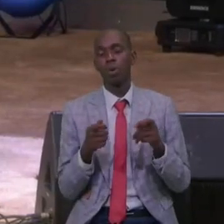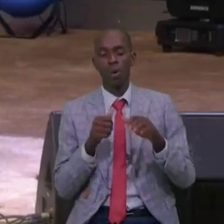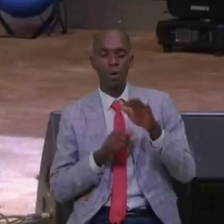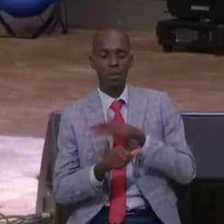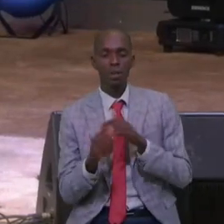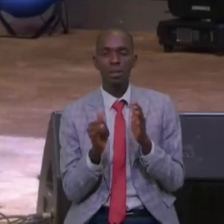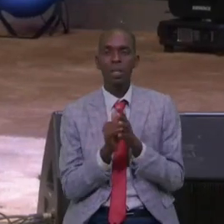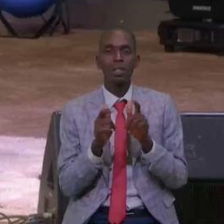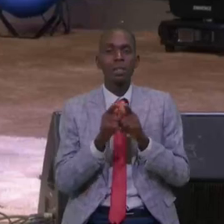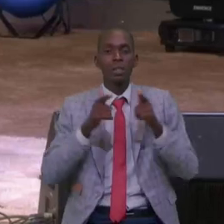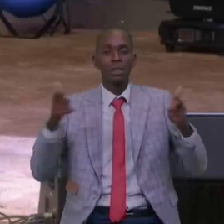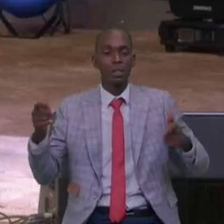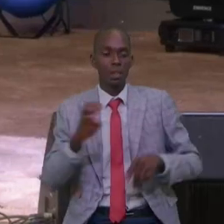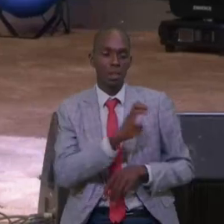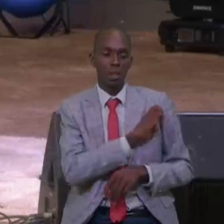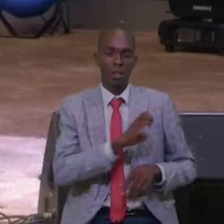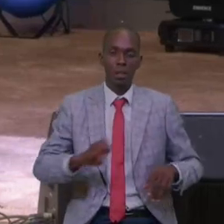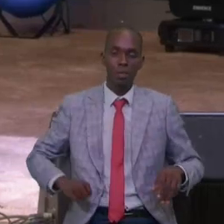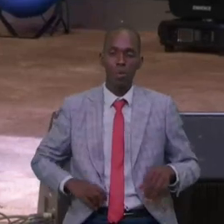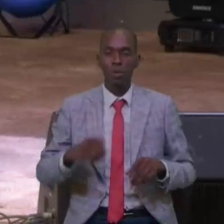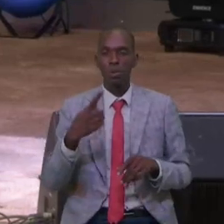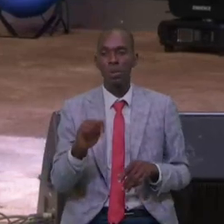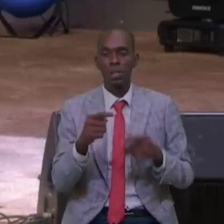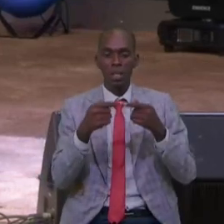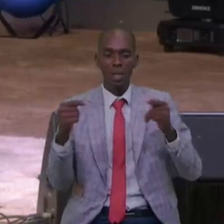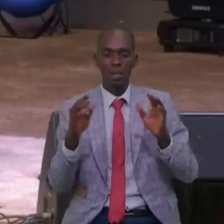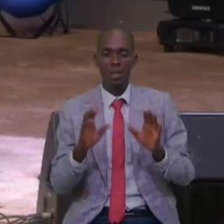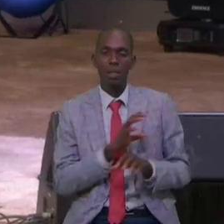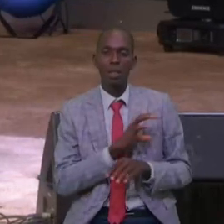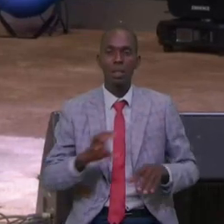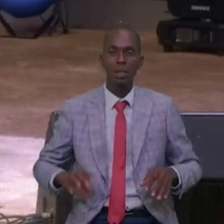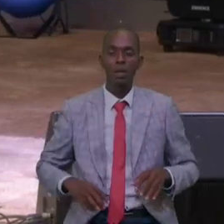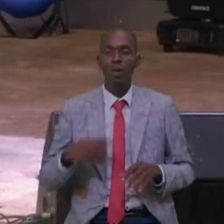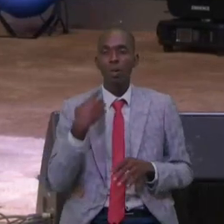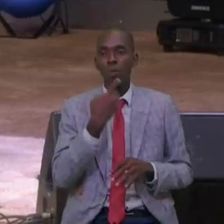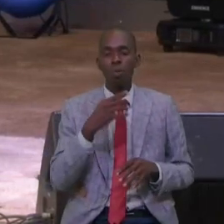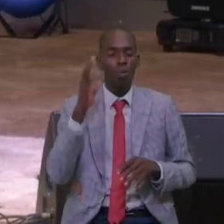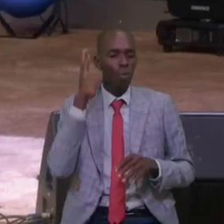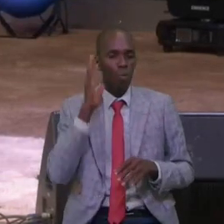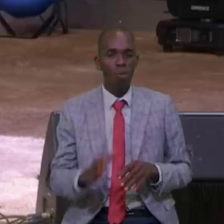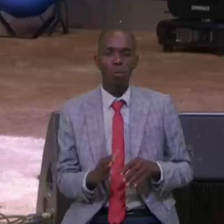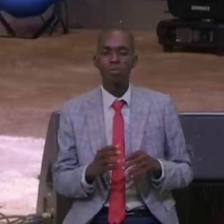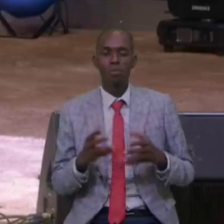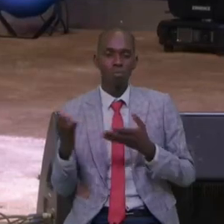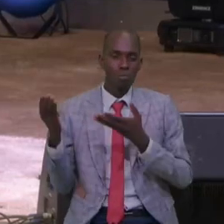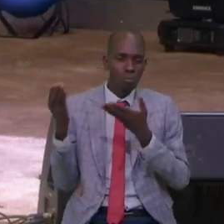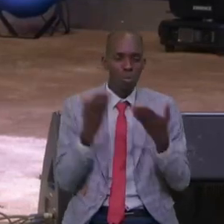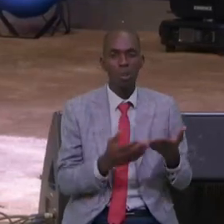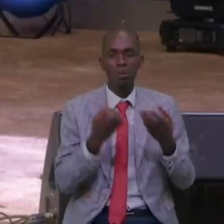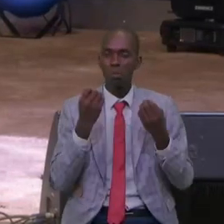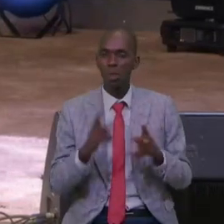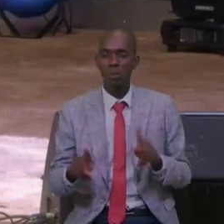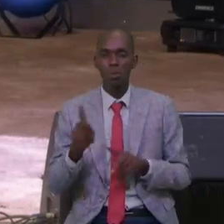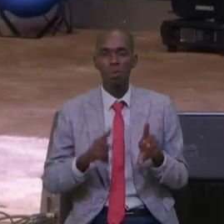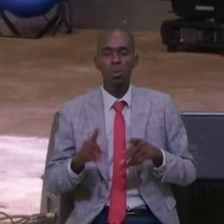empereur, l'Antéchrist, celui-là qui va assujettir le monde à la souffrance. Et puis, cette